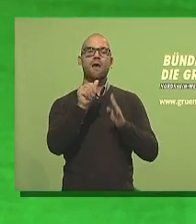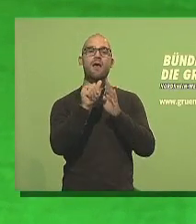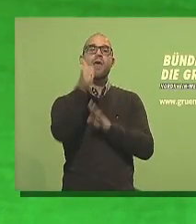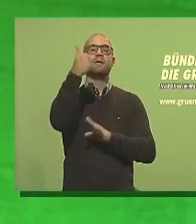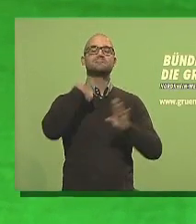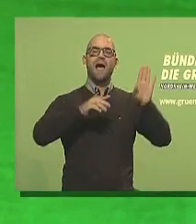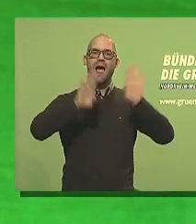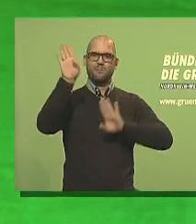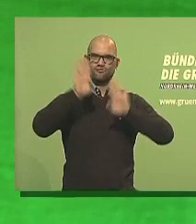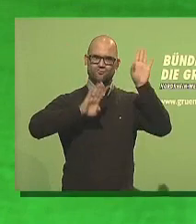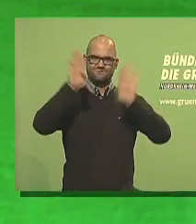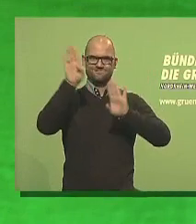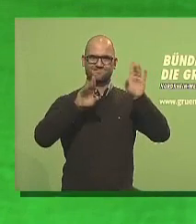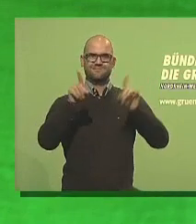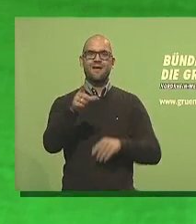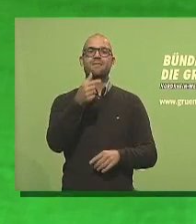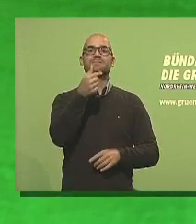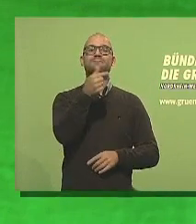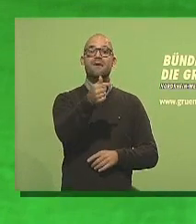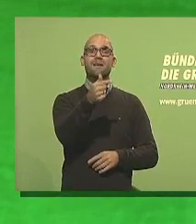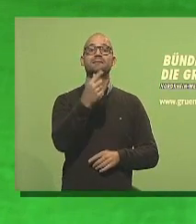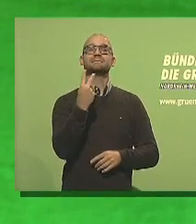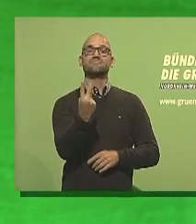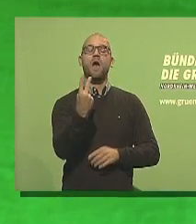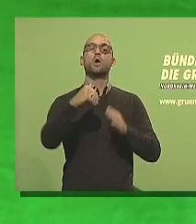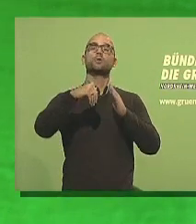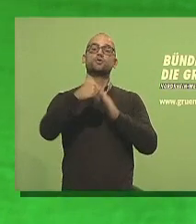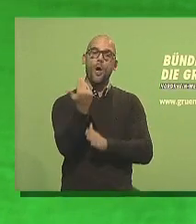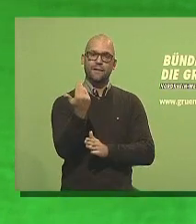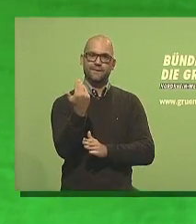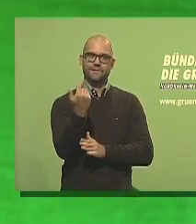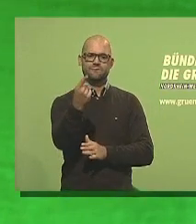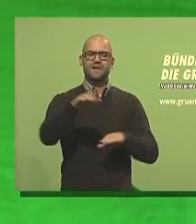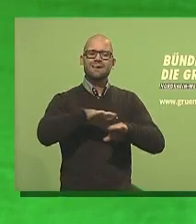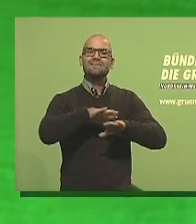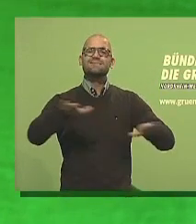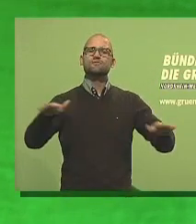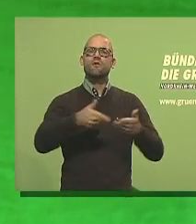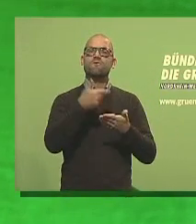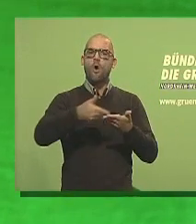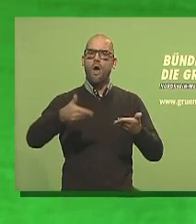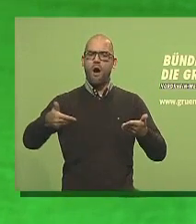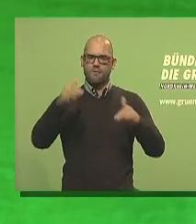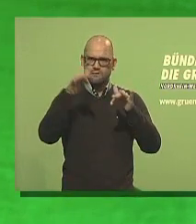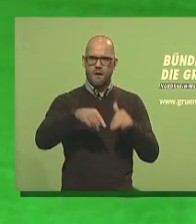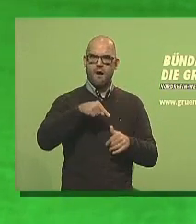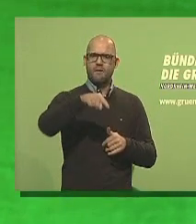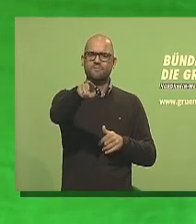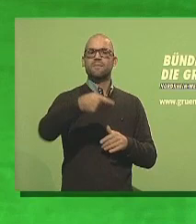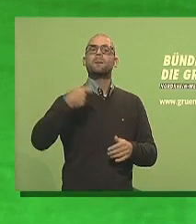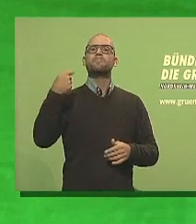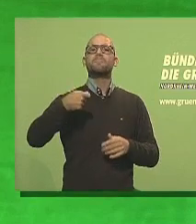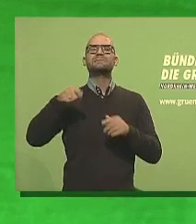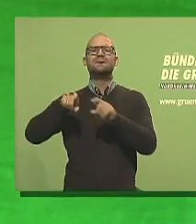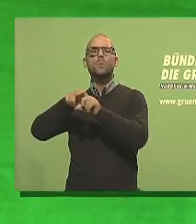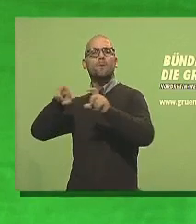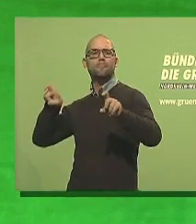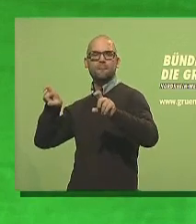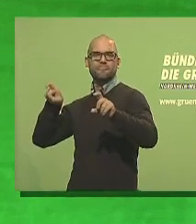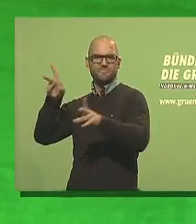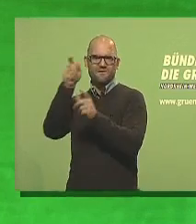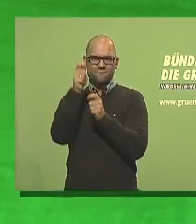nämlich über T2 neu, Vorlage, die ihr in den Tischvorlage findet, über das Präsidium. Wir